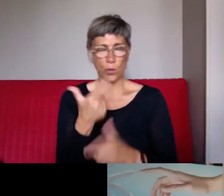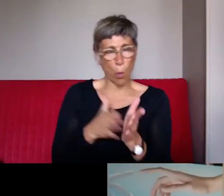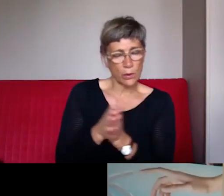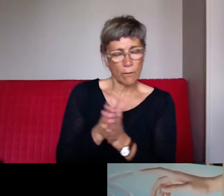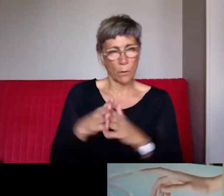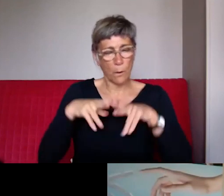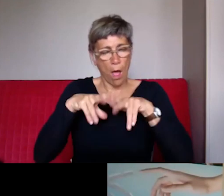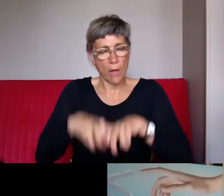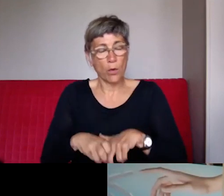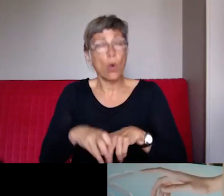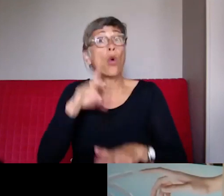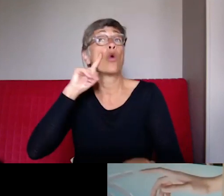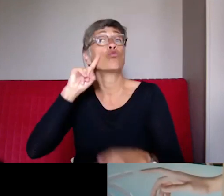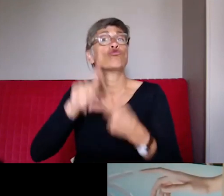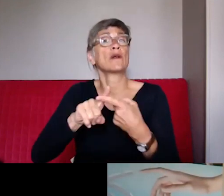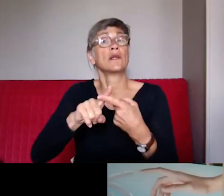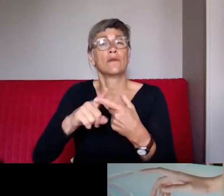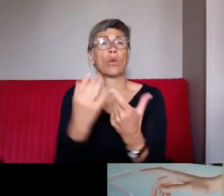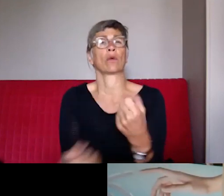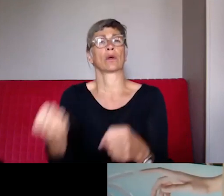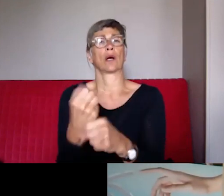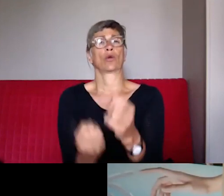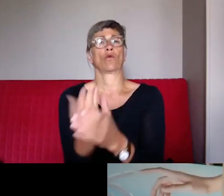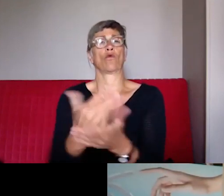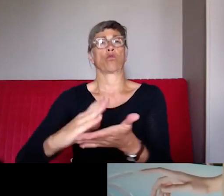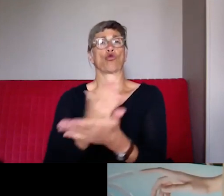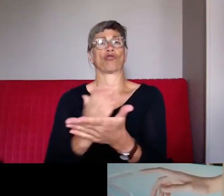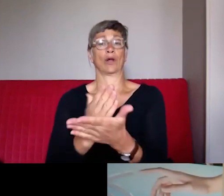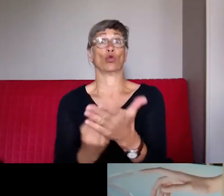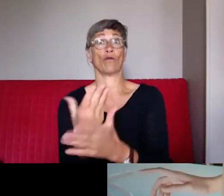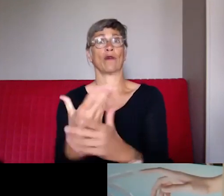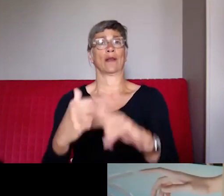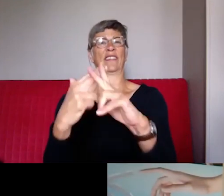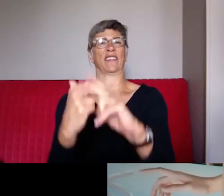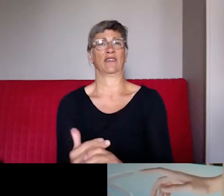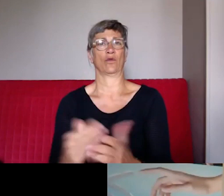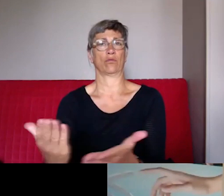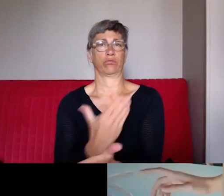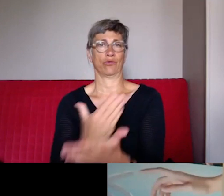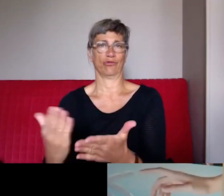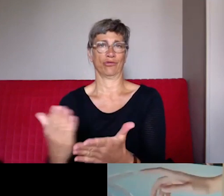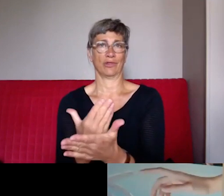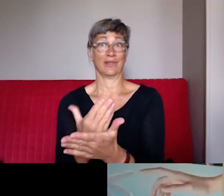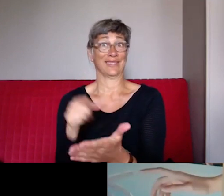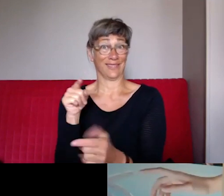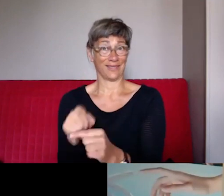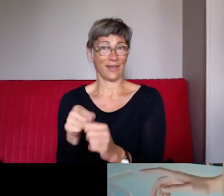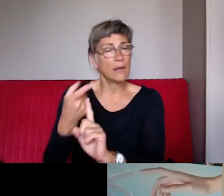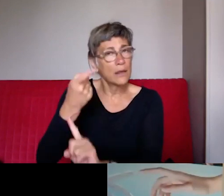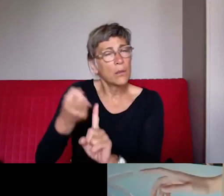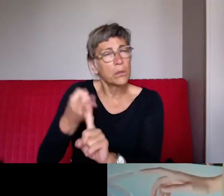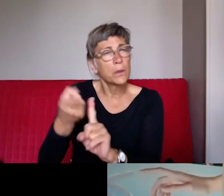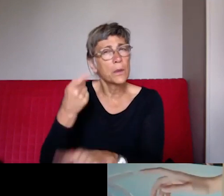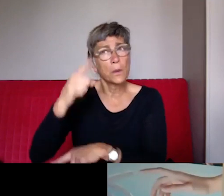de redéfinir un projet. La redéfinition du projet, elle va être importante. Pourquoi ? Parce qu'elle peut se faire à toutes